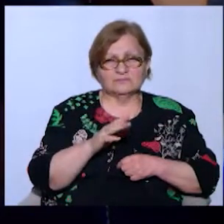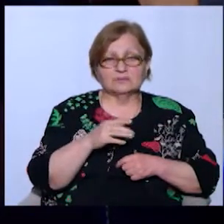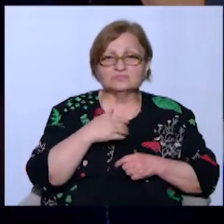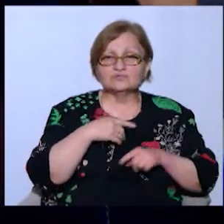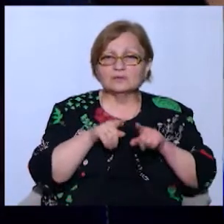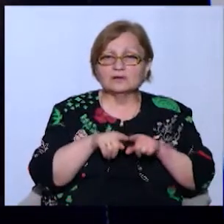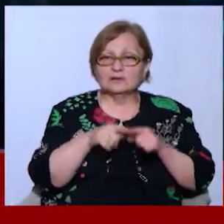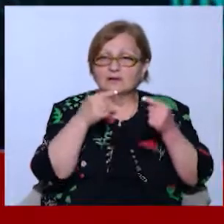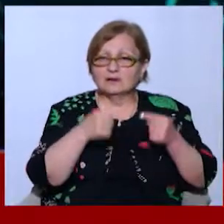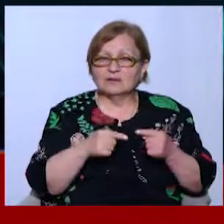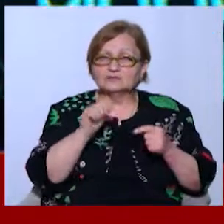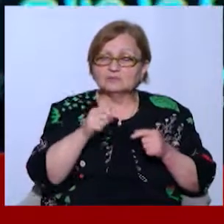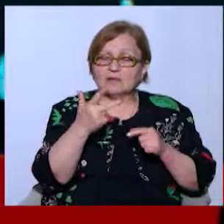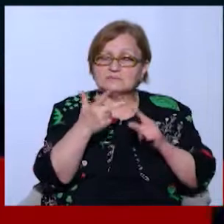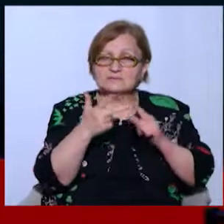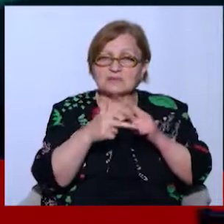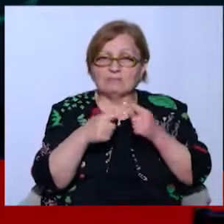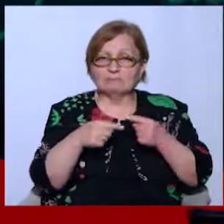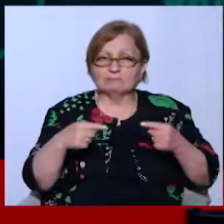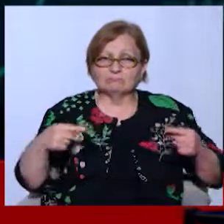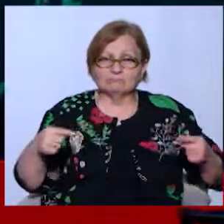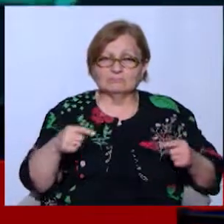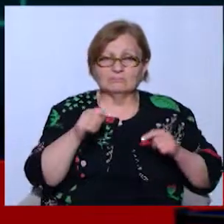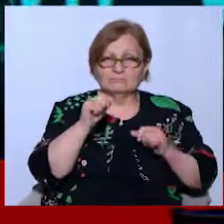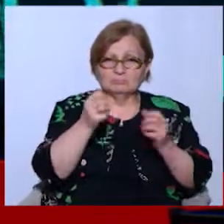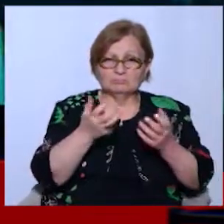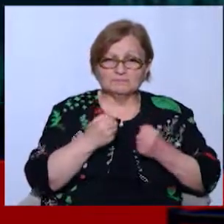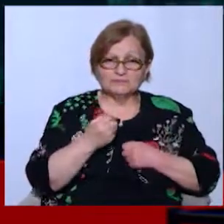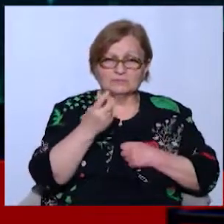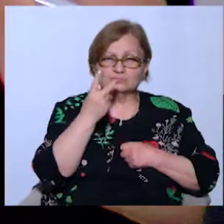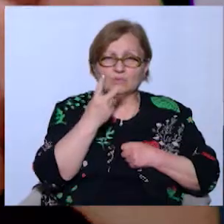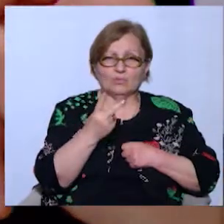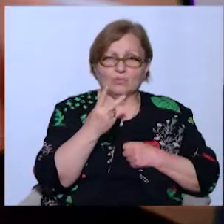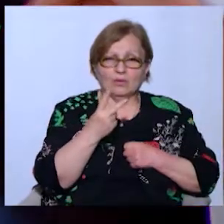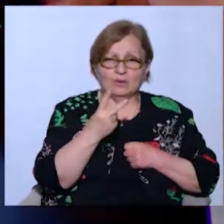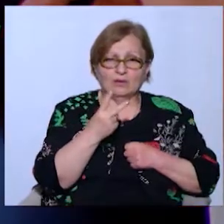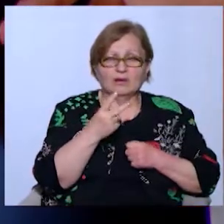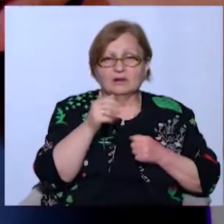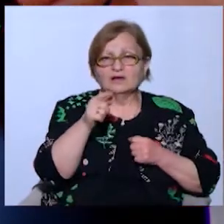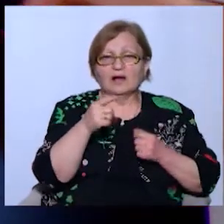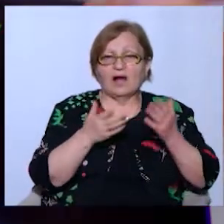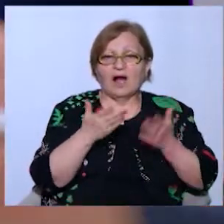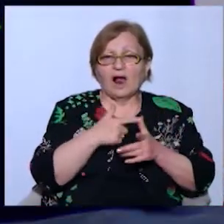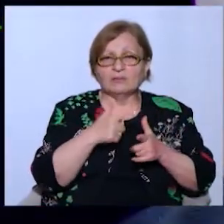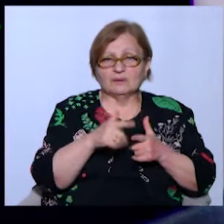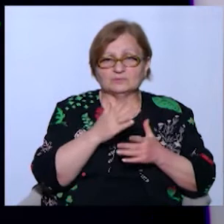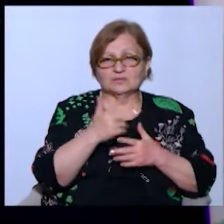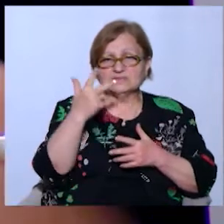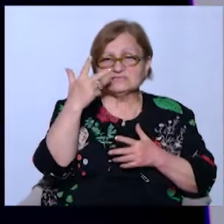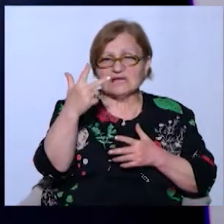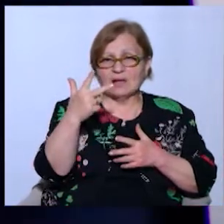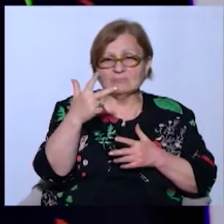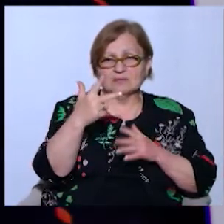ჩვენ სამნაირად შეგვიძლია მივიღოთ 2 გერბი და 1 საფასური 3 გაგორებაში. შესაბამისად ჩვენი ალბათობა იქნება